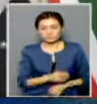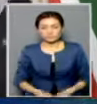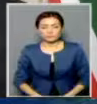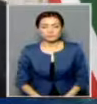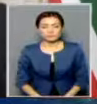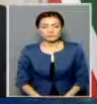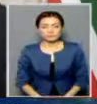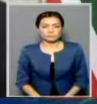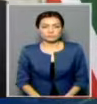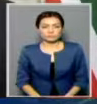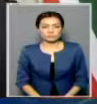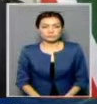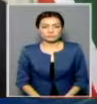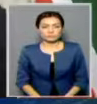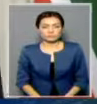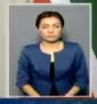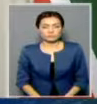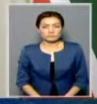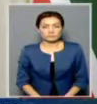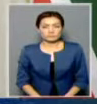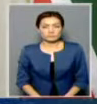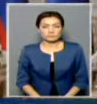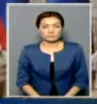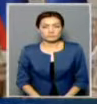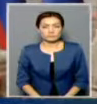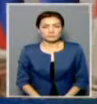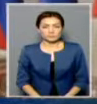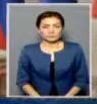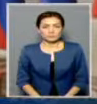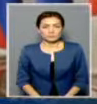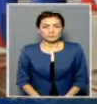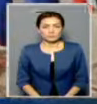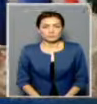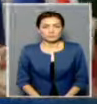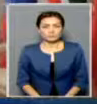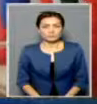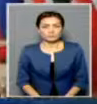достық орденімен марапаттады.